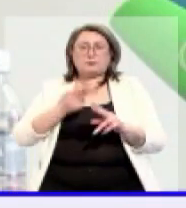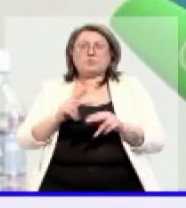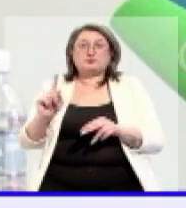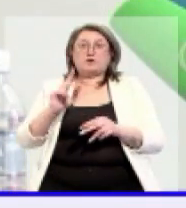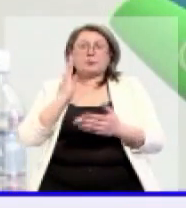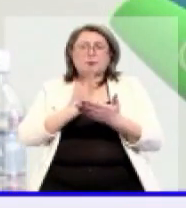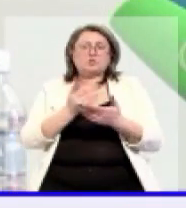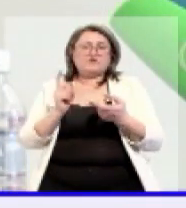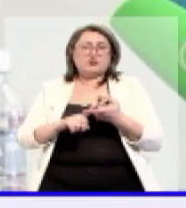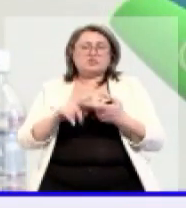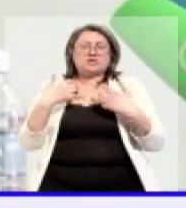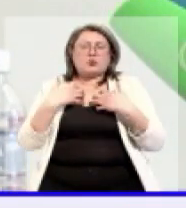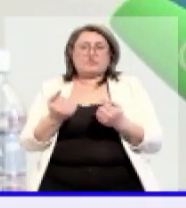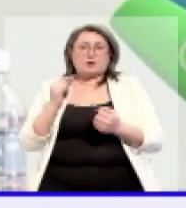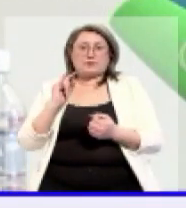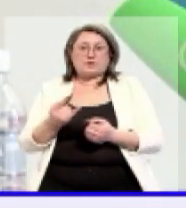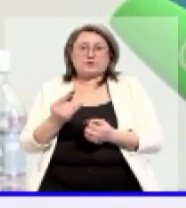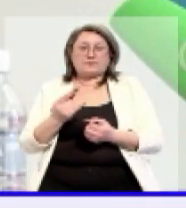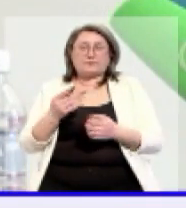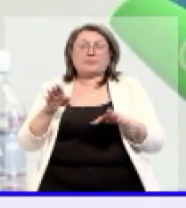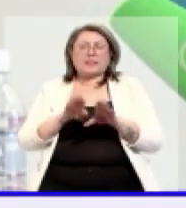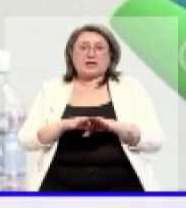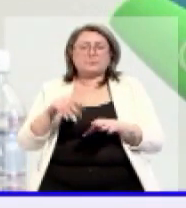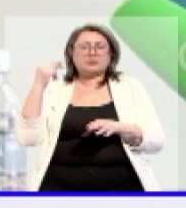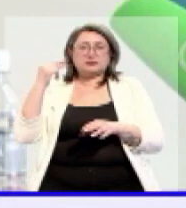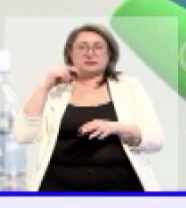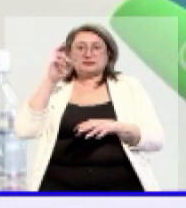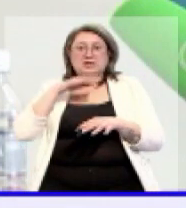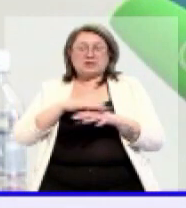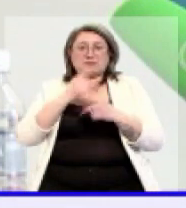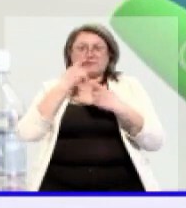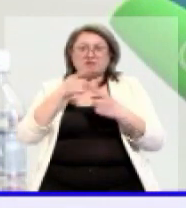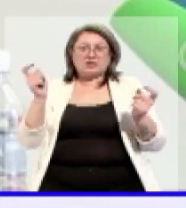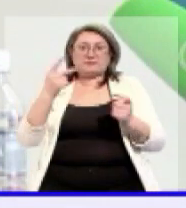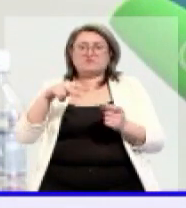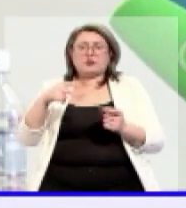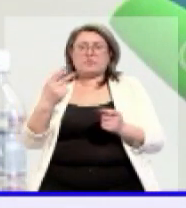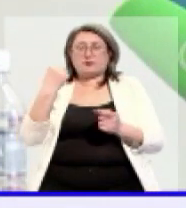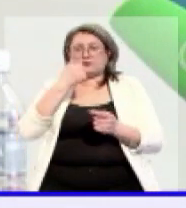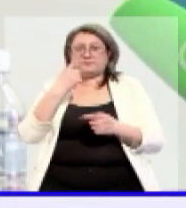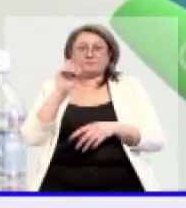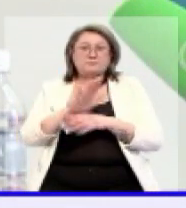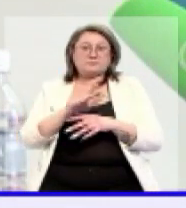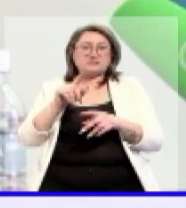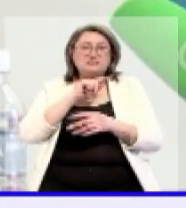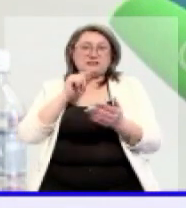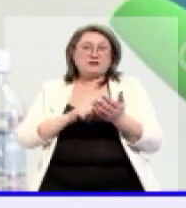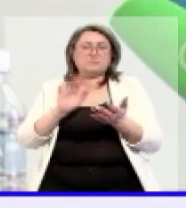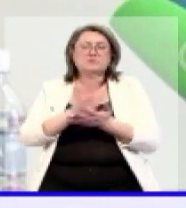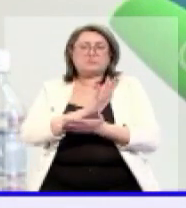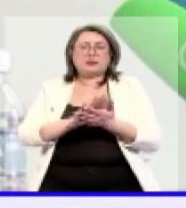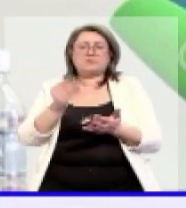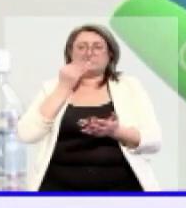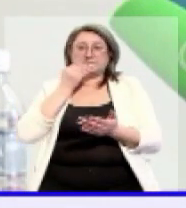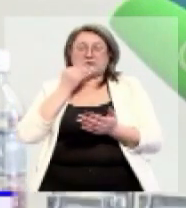баланың денсаулығына тікелей байланысты. Осылайша ел президенті 2022 жылғы жолдауында 1-4 сынып